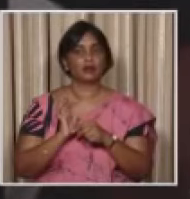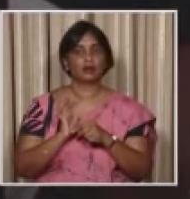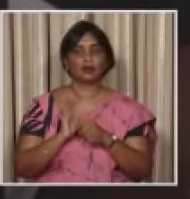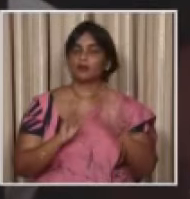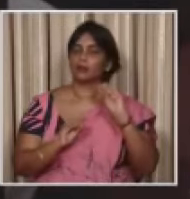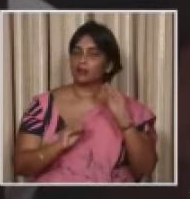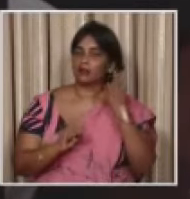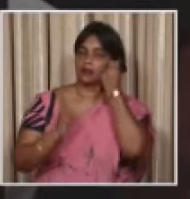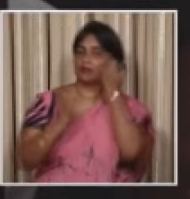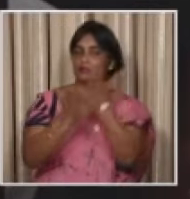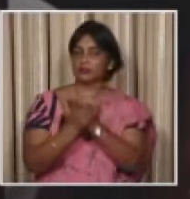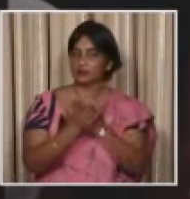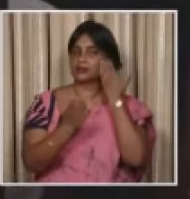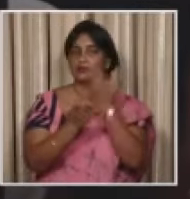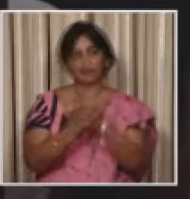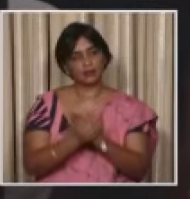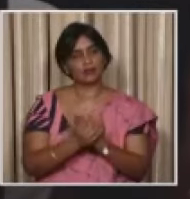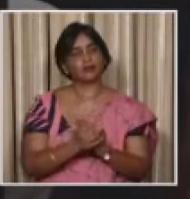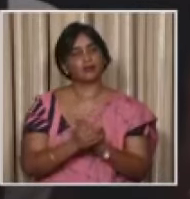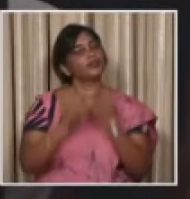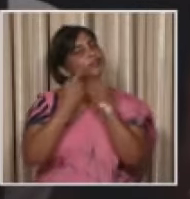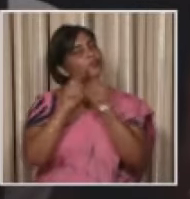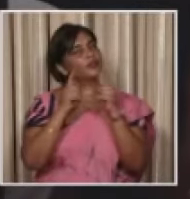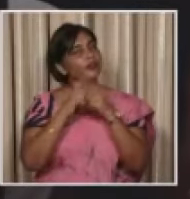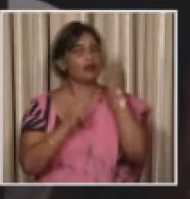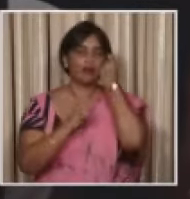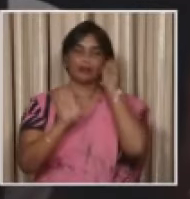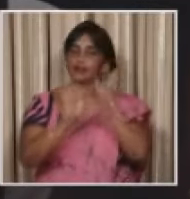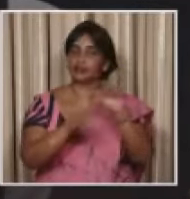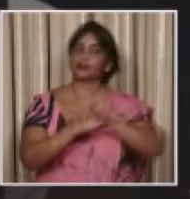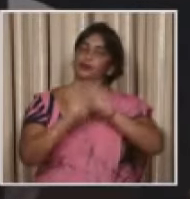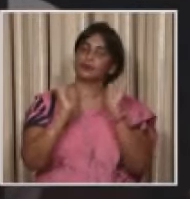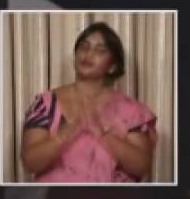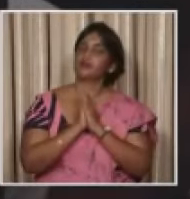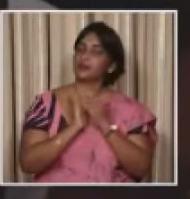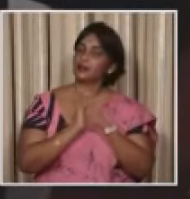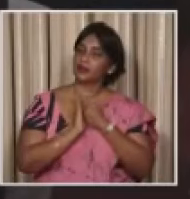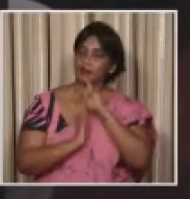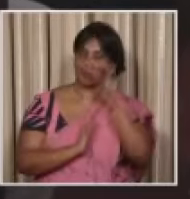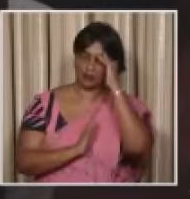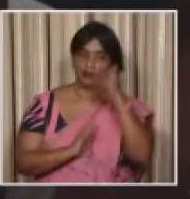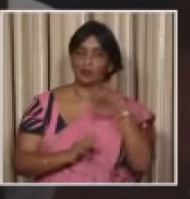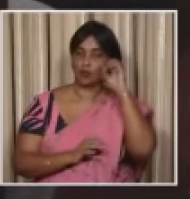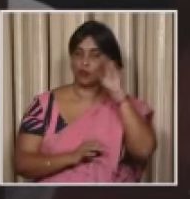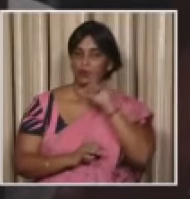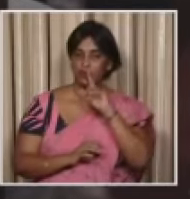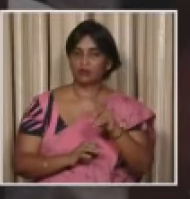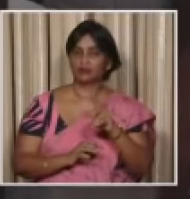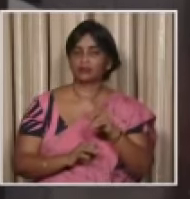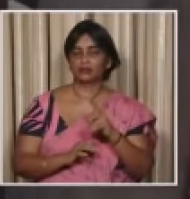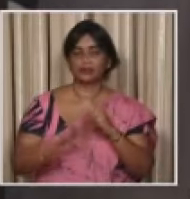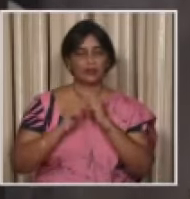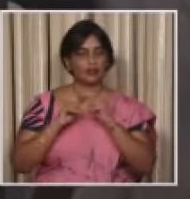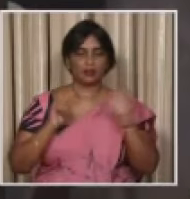යම් යම් යෝජනා ඉදිරිපත් කරමින් විවිධ අදහස් ප්‍රකාශ කරපු සියලු දෙනාට කරු කතානායකතුමනි මම උදේත් කතා කරපු නිසා මම කතා කරන්න